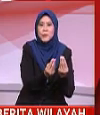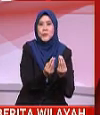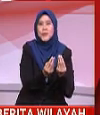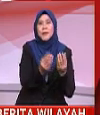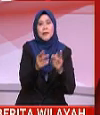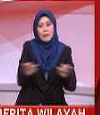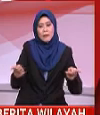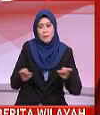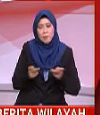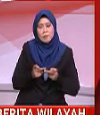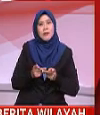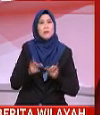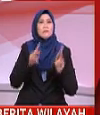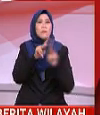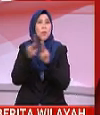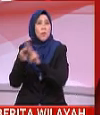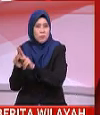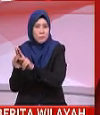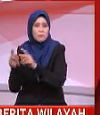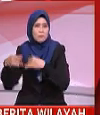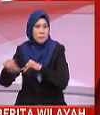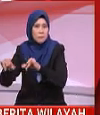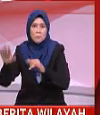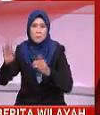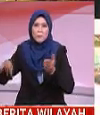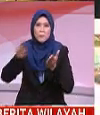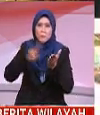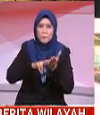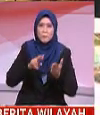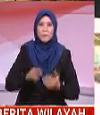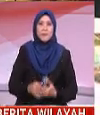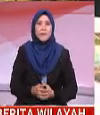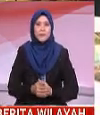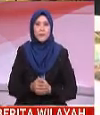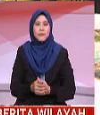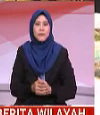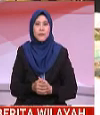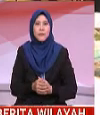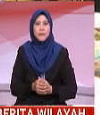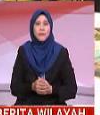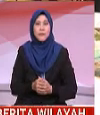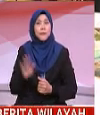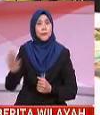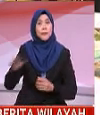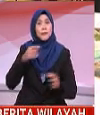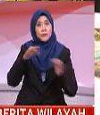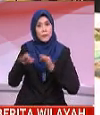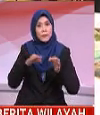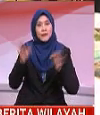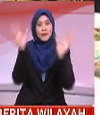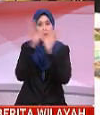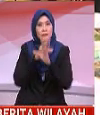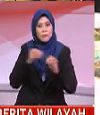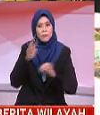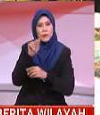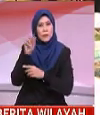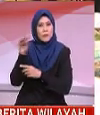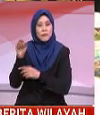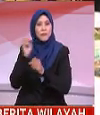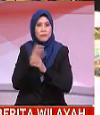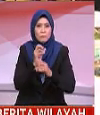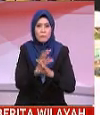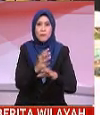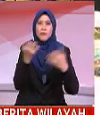terutama di kawasan luar bandar. Jelasnya, RTM Sarawak akan menggerakkan usaha